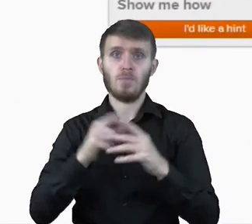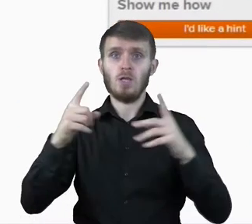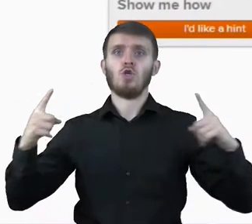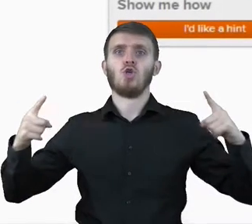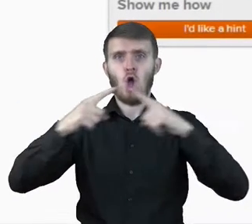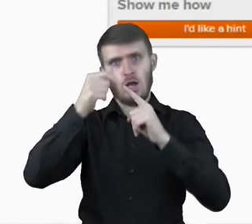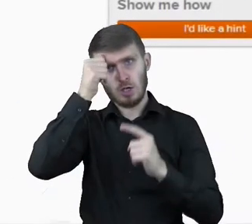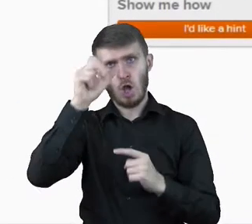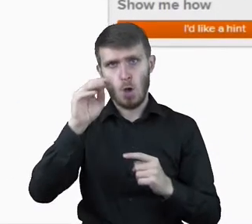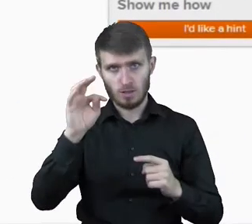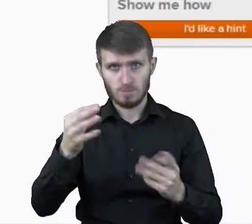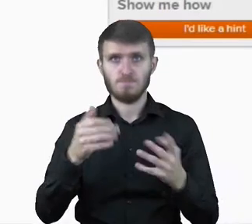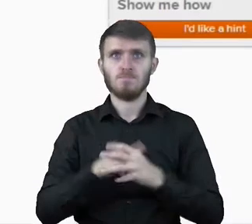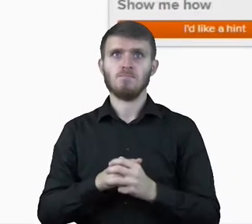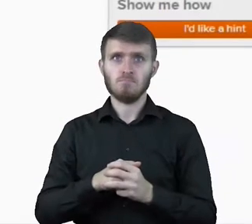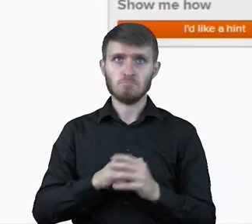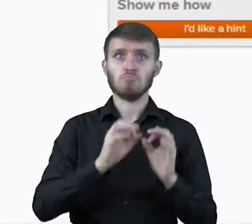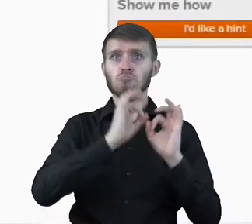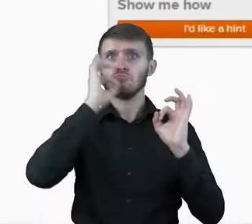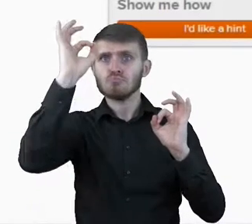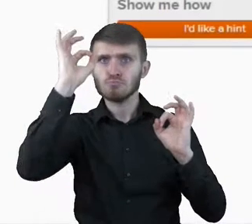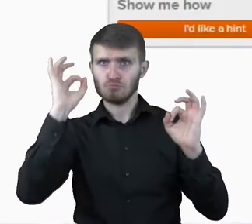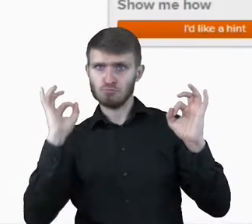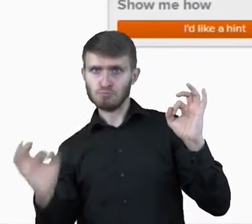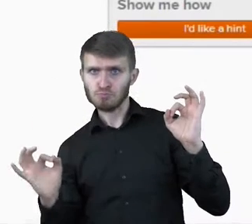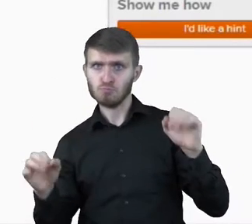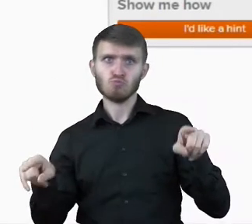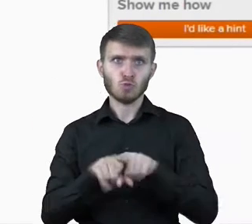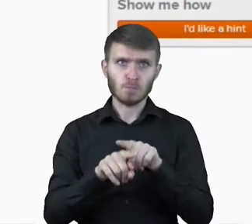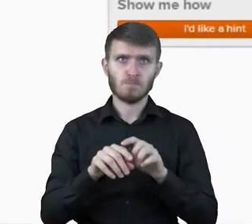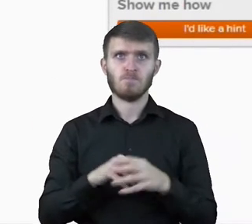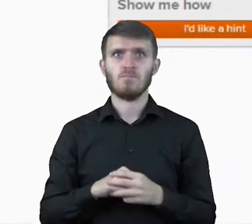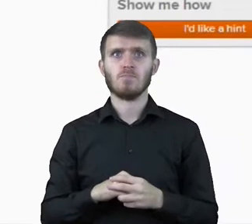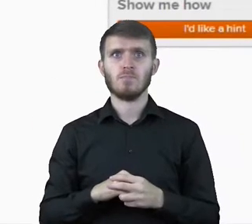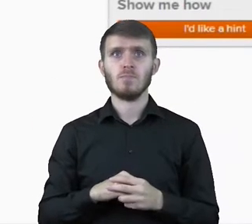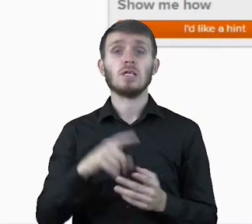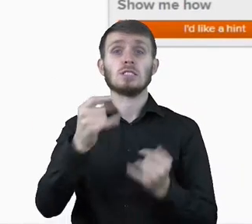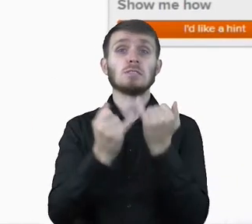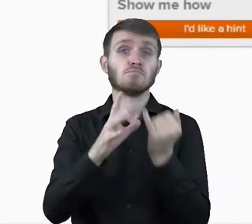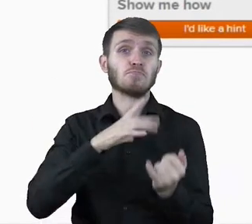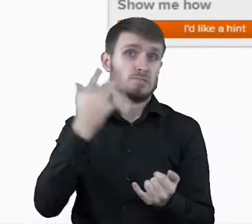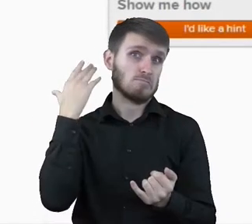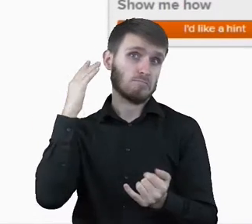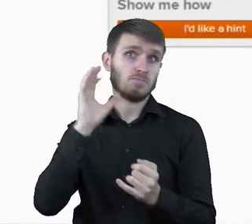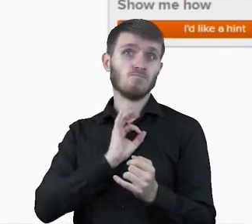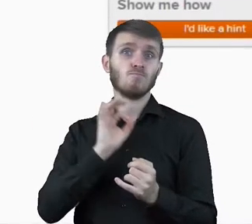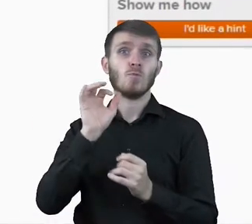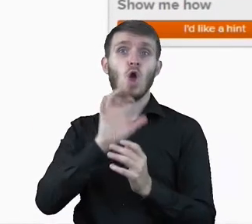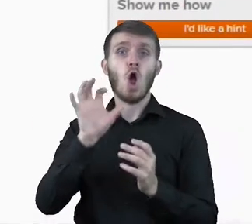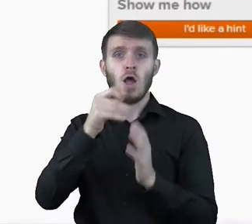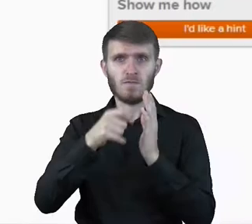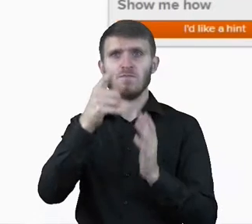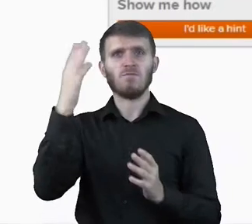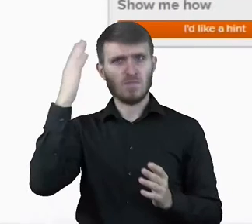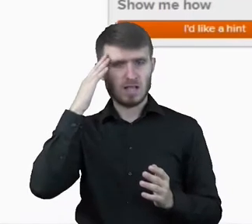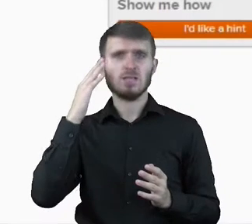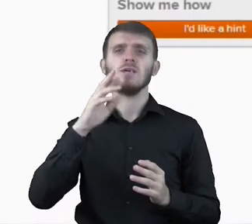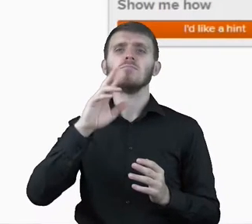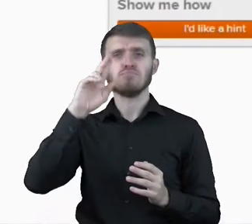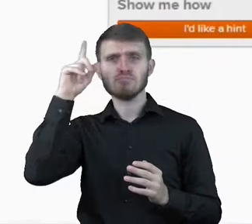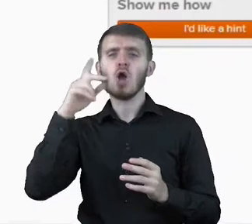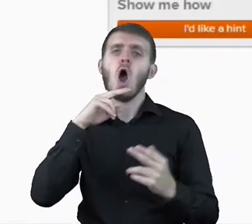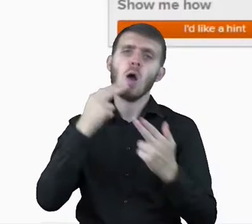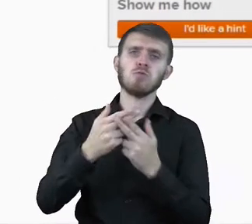Tutaj i tutaj. Czy ten kąt będzie kątem prostym? Jeśli oglądałeś moje poprzednie filmy, to zapewne już znasz